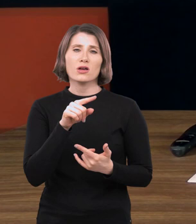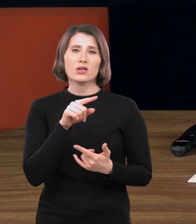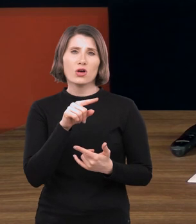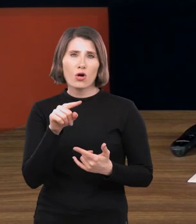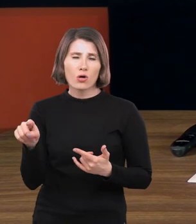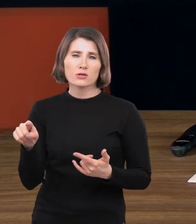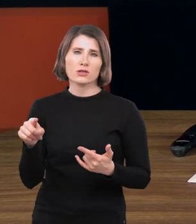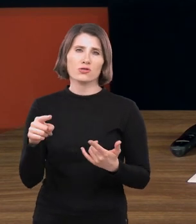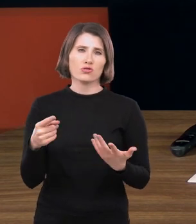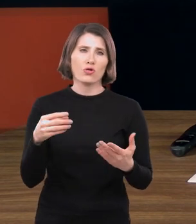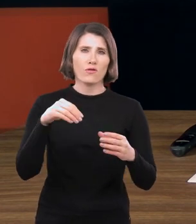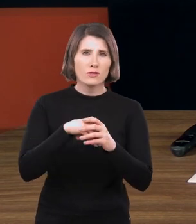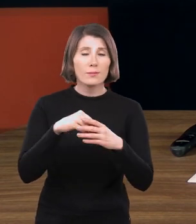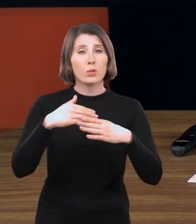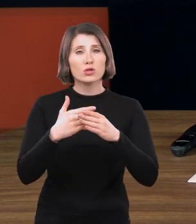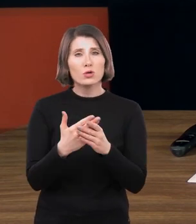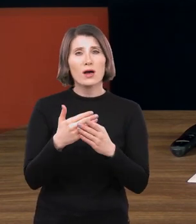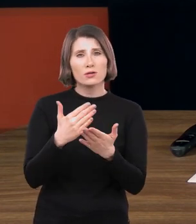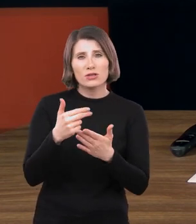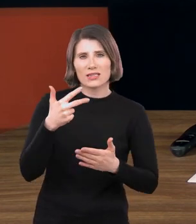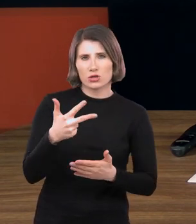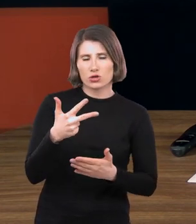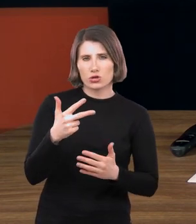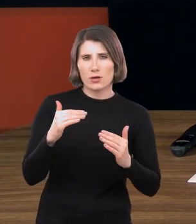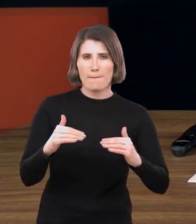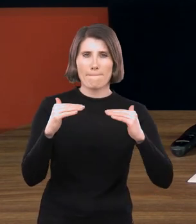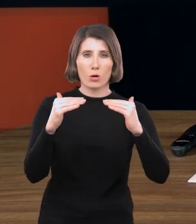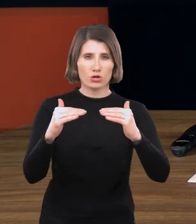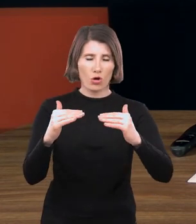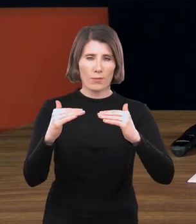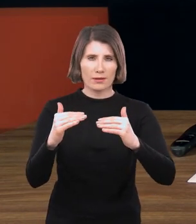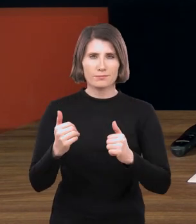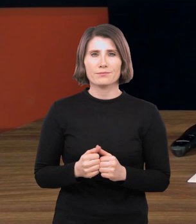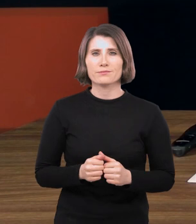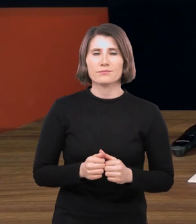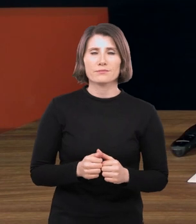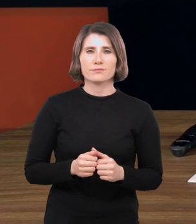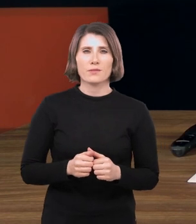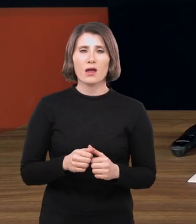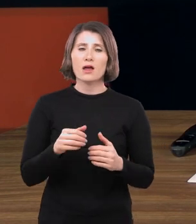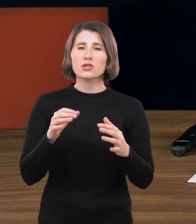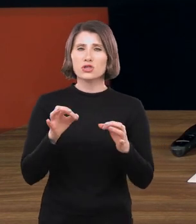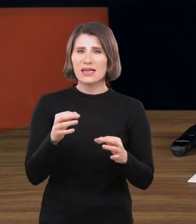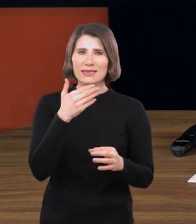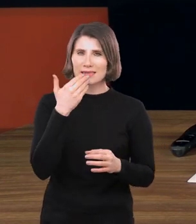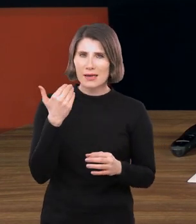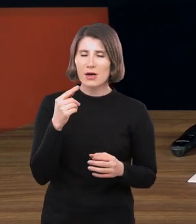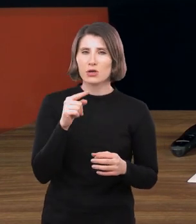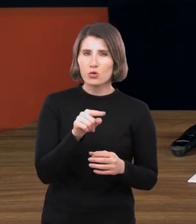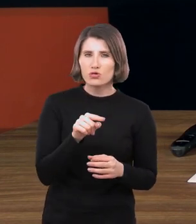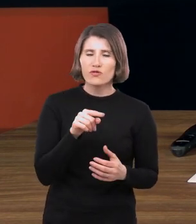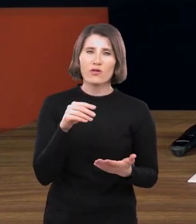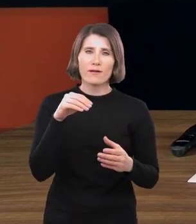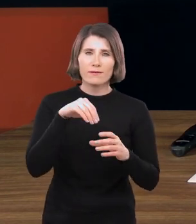poziomy, 3 poziomy funkcjonowania, trudności funkcjonowania. Natomiast nie ma już właśnie w tej klasyfikacji